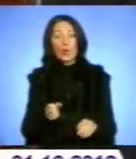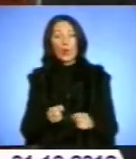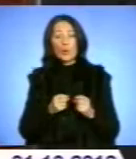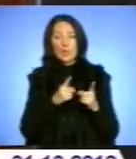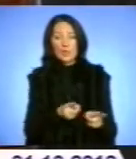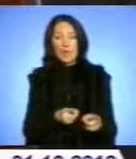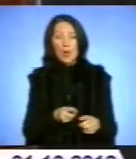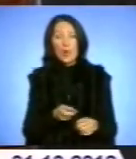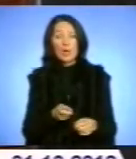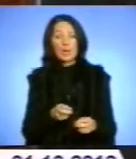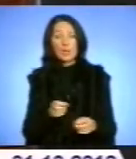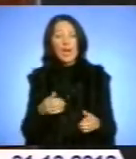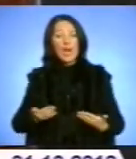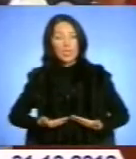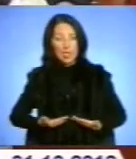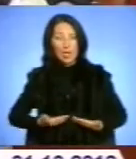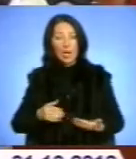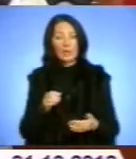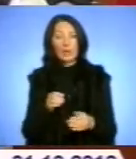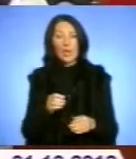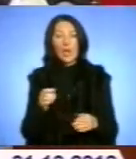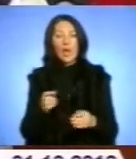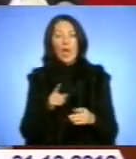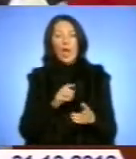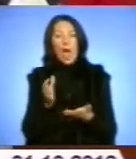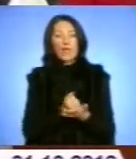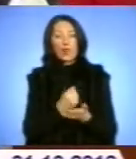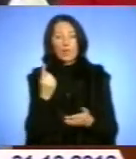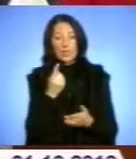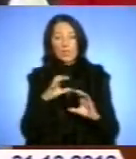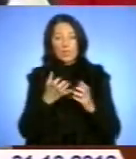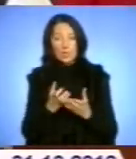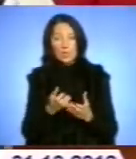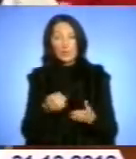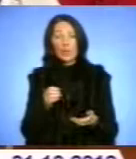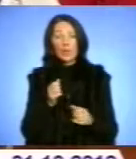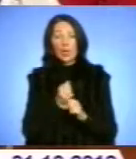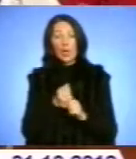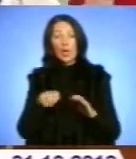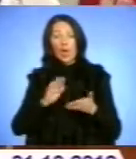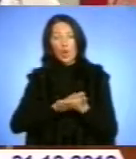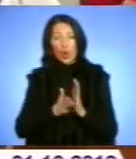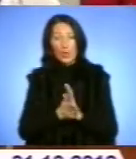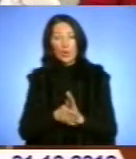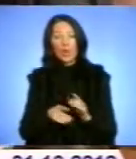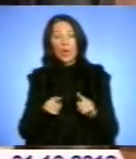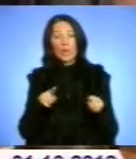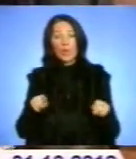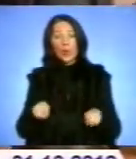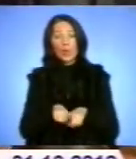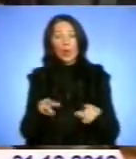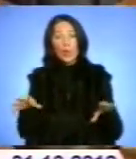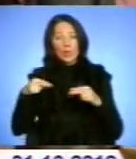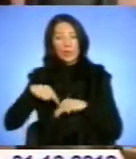Столипіна. Плани про співпрацю фонд «Єдиний світ» та Державна архівна служба скріпили угодою. У рамках такого партнерства планують провести низку